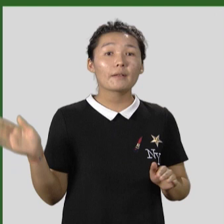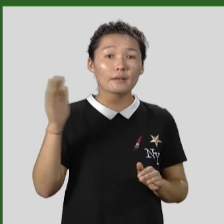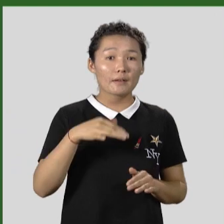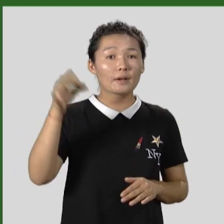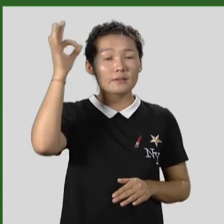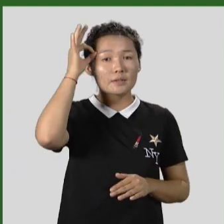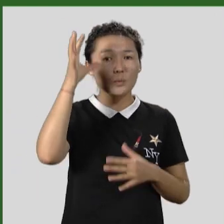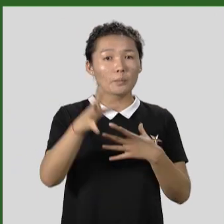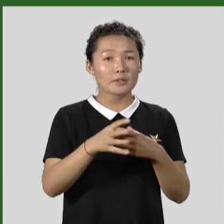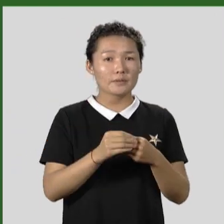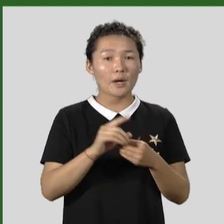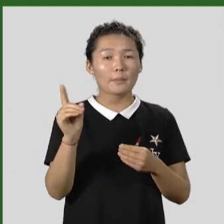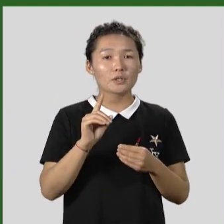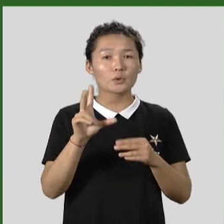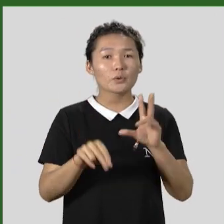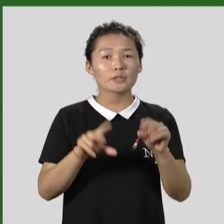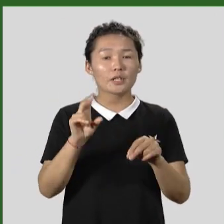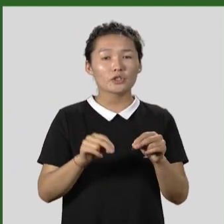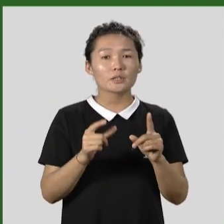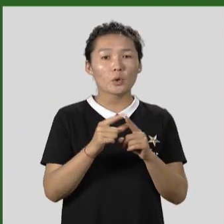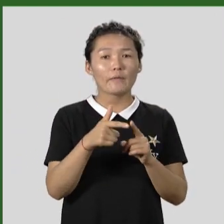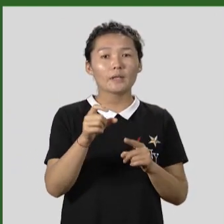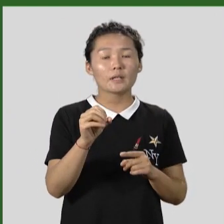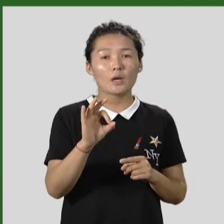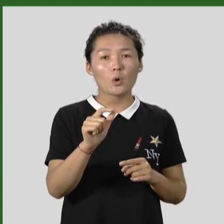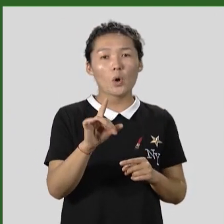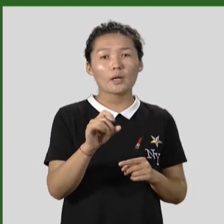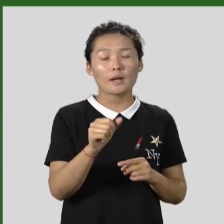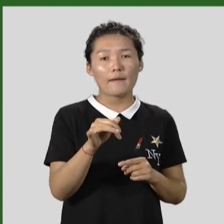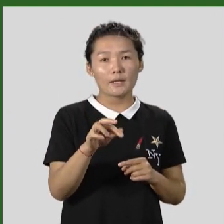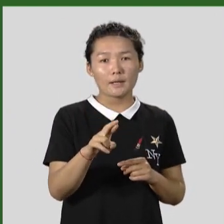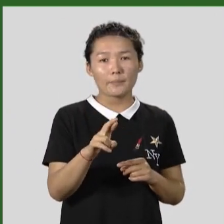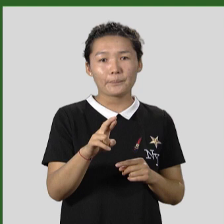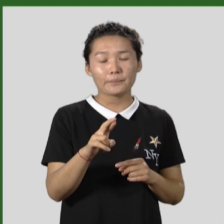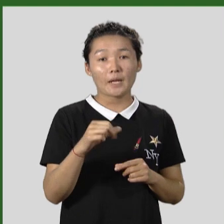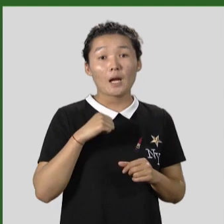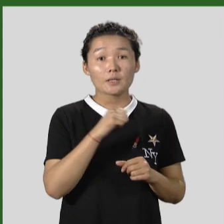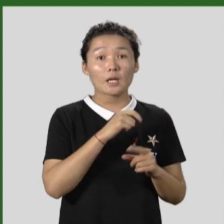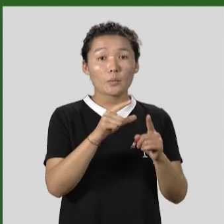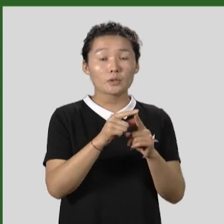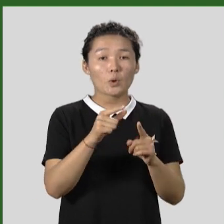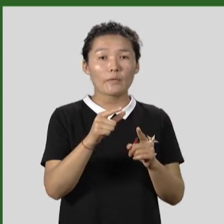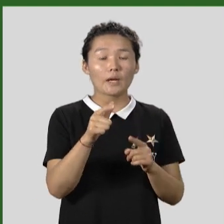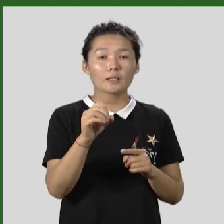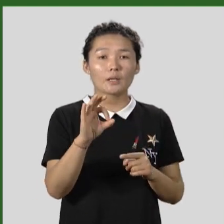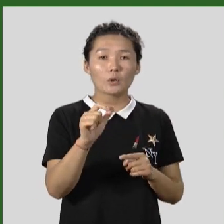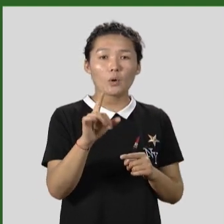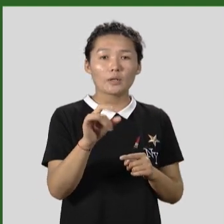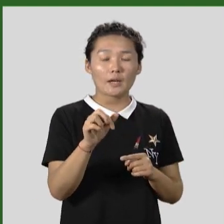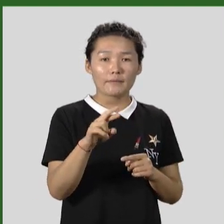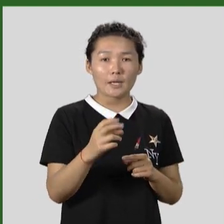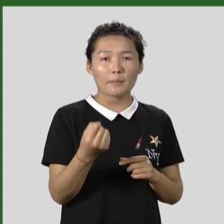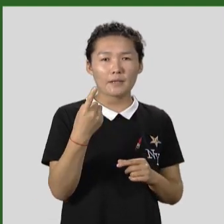вами, что означает слово «география». Само слово «география» появилось